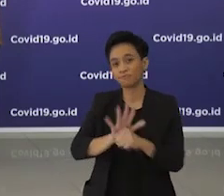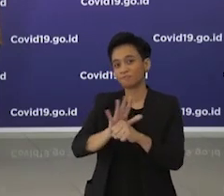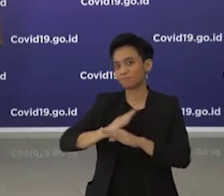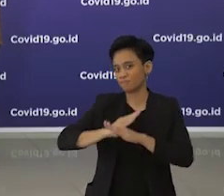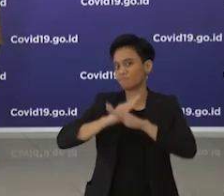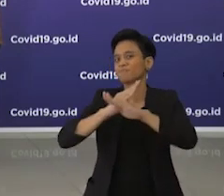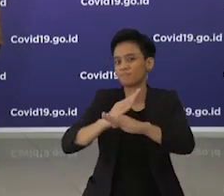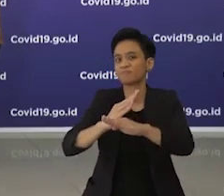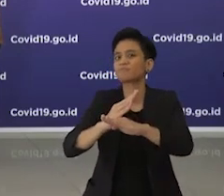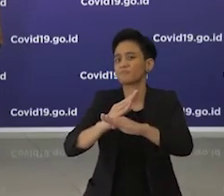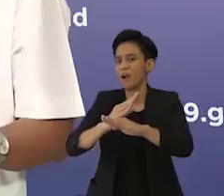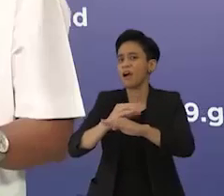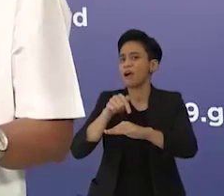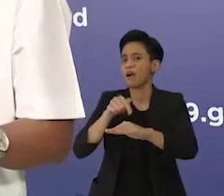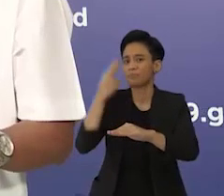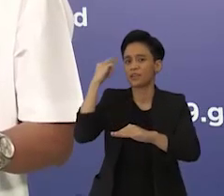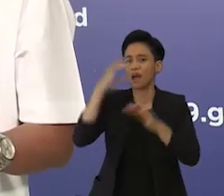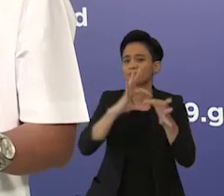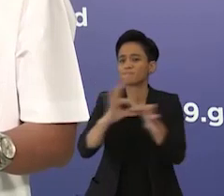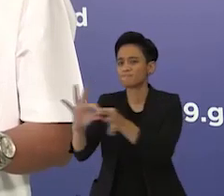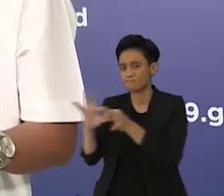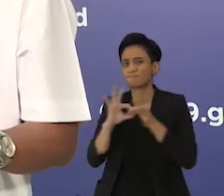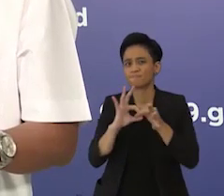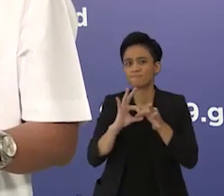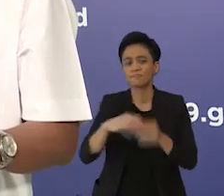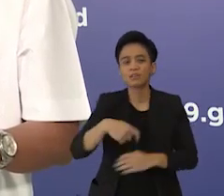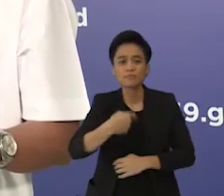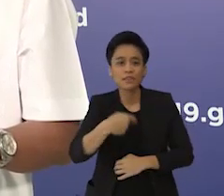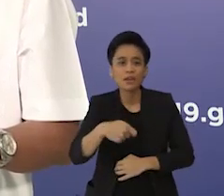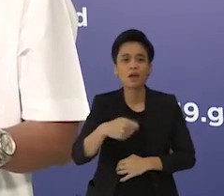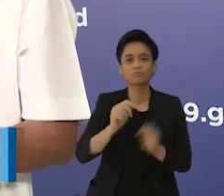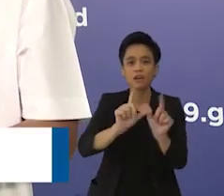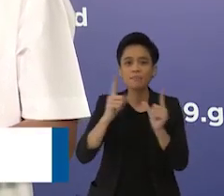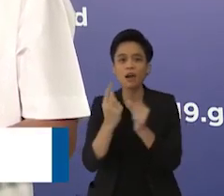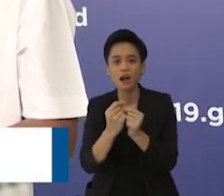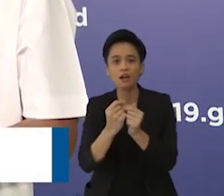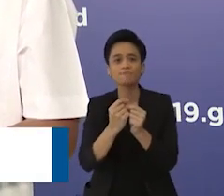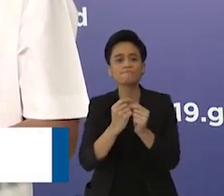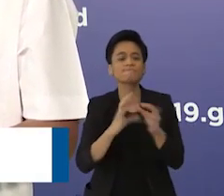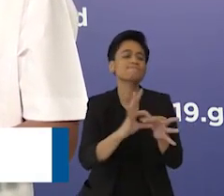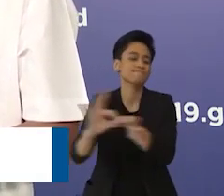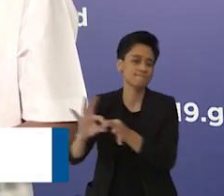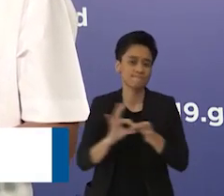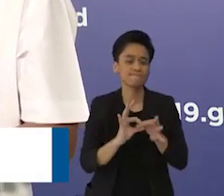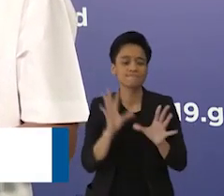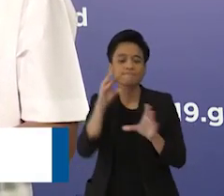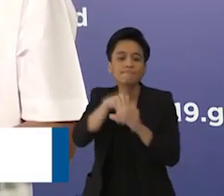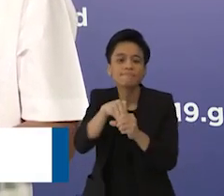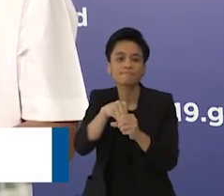laksanakan terintegrasi Hai semua Kementerian lembaga terlibat Hai